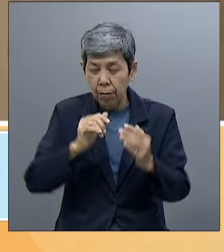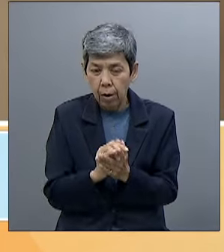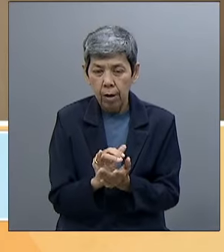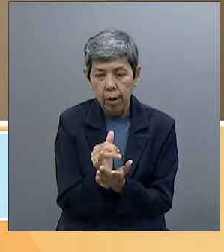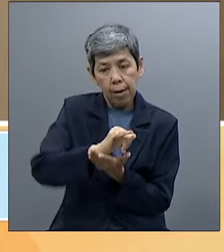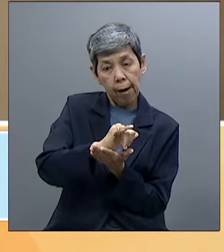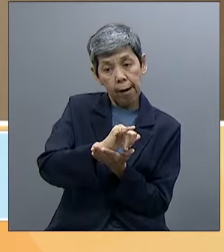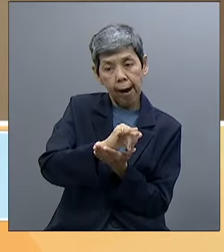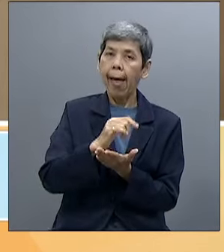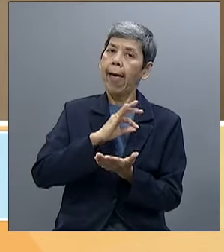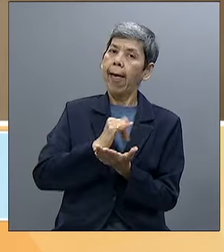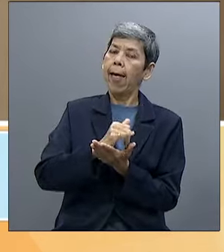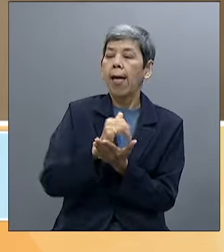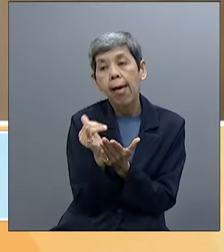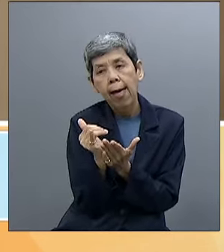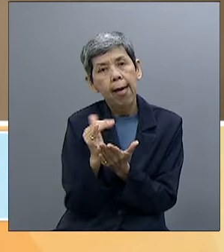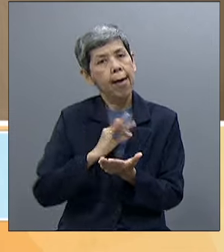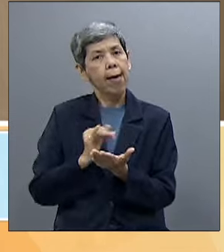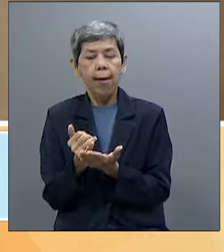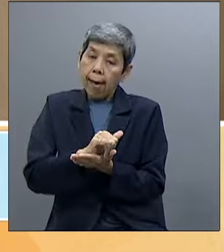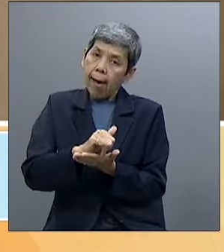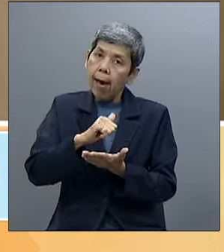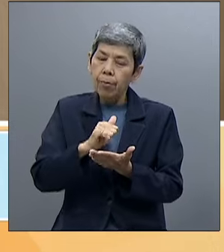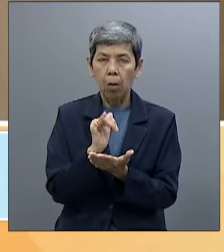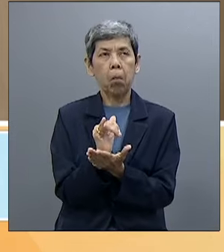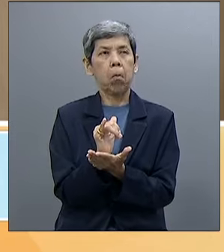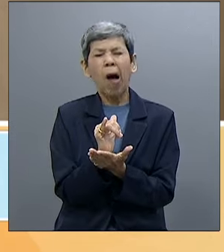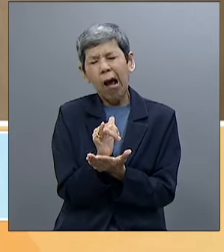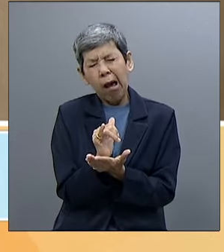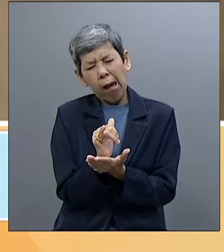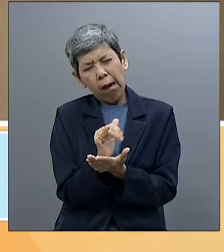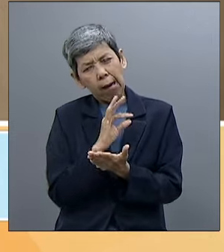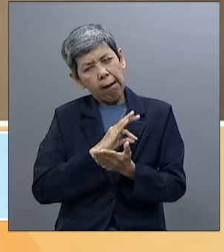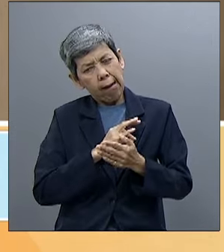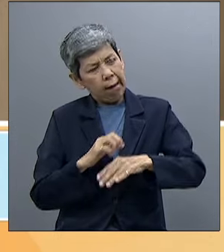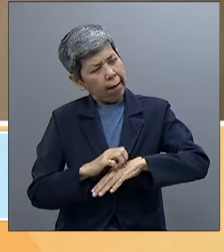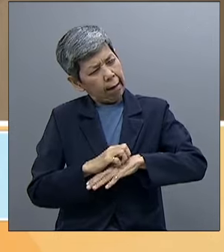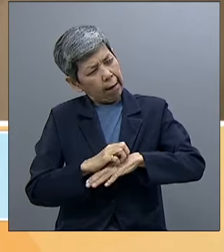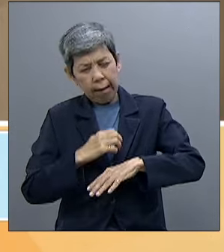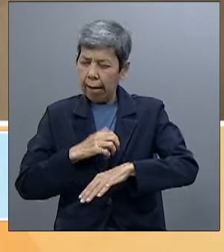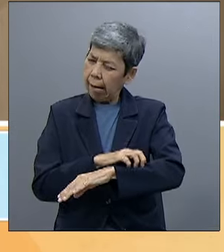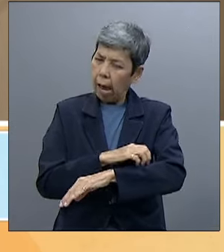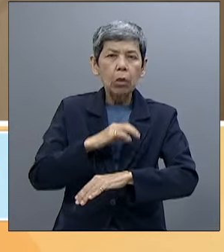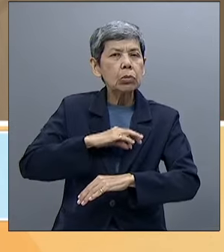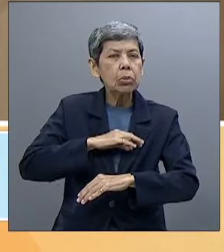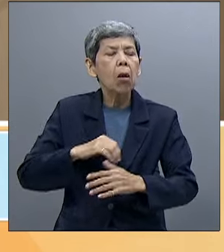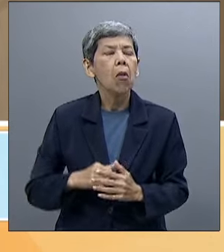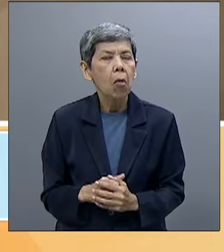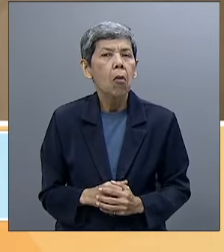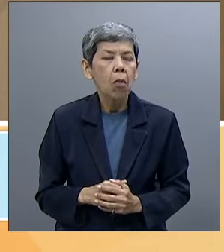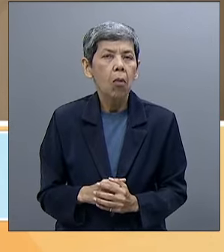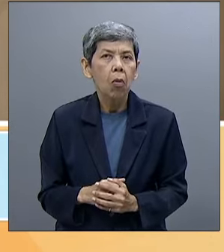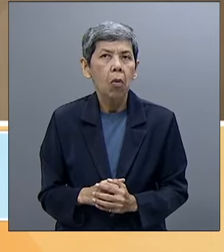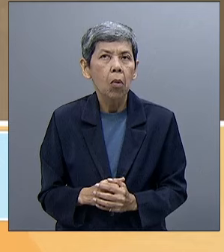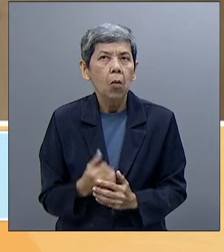เนี่ยแล้วอาการดีขึ้นเบาลงแต่ถ้าอยู่เฉยๆอยู่นิ่งๆเนี่ยอาการจะแย่ลงค่ะครับๆอ่ะแน่นอนพอ